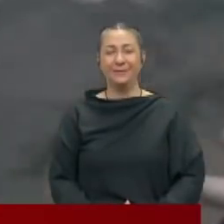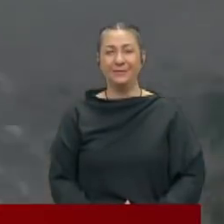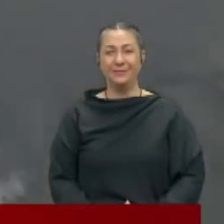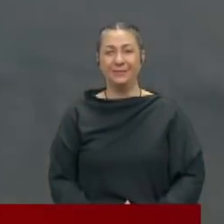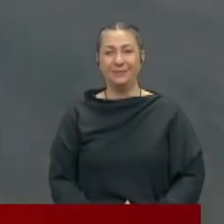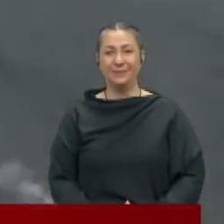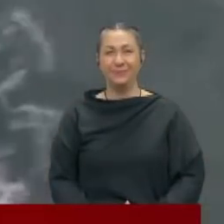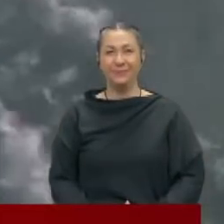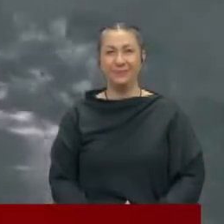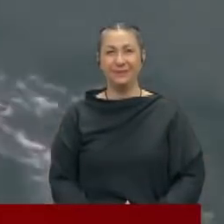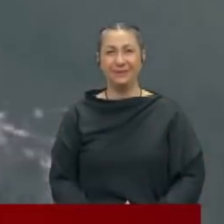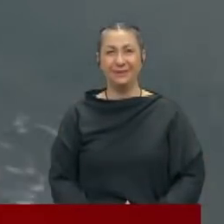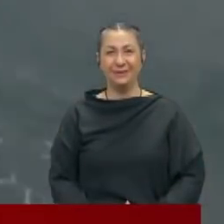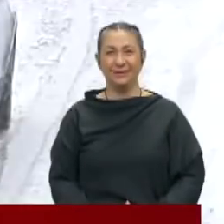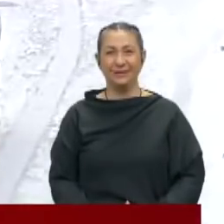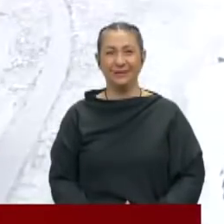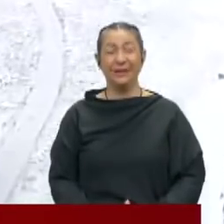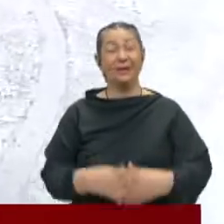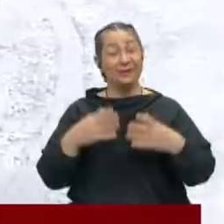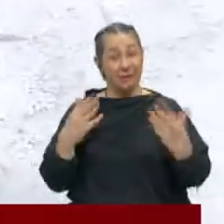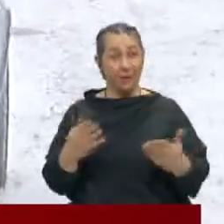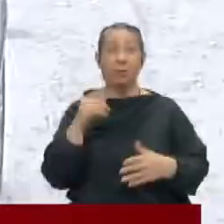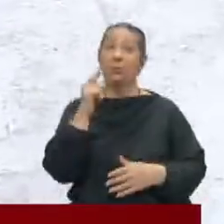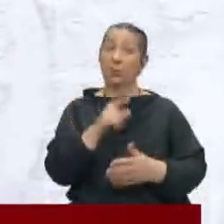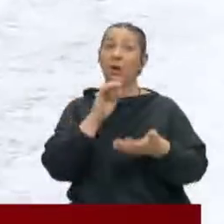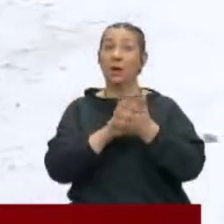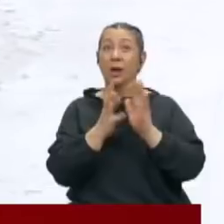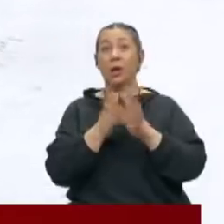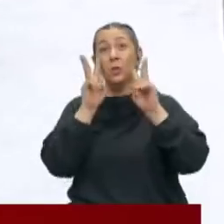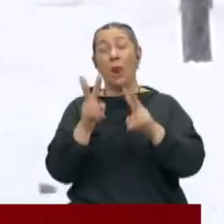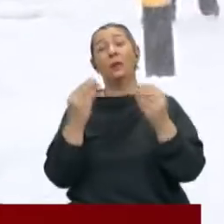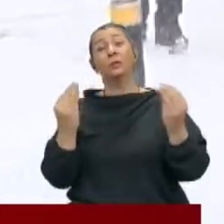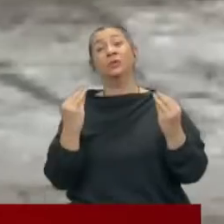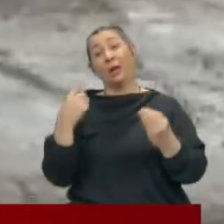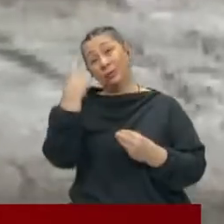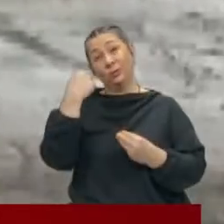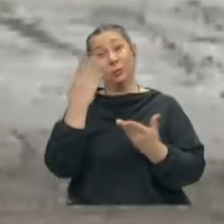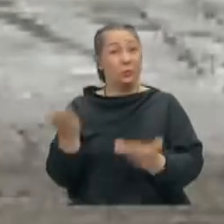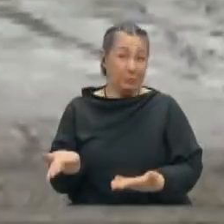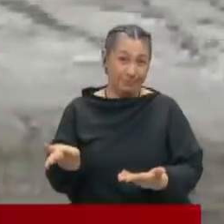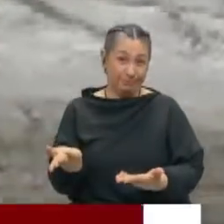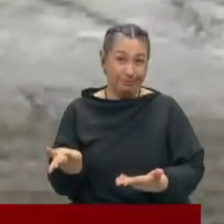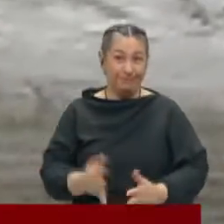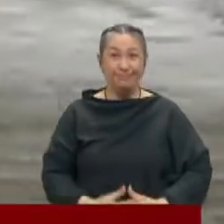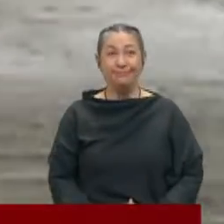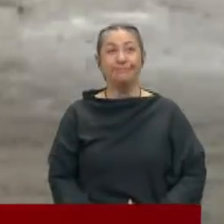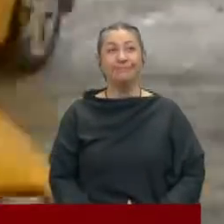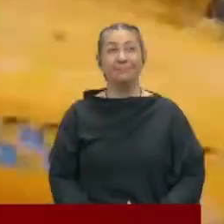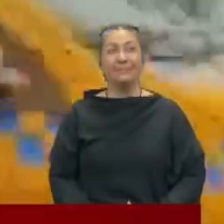Evet. Seni ben alırım abi. Tabii bu, karın görünen güzel yüzüydü.